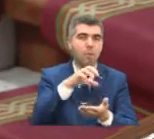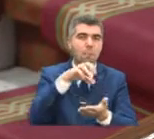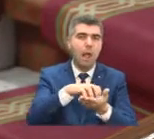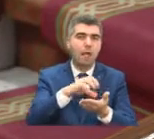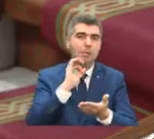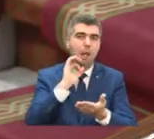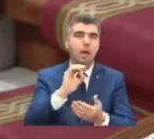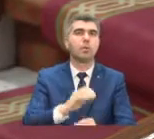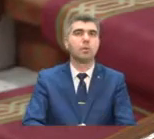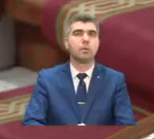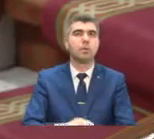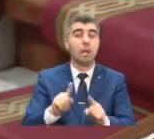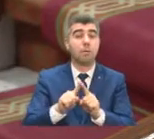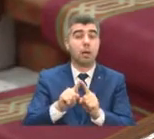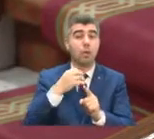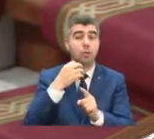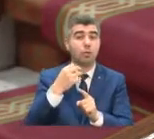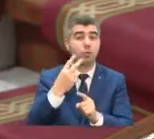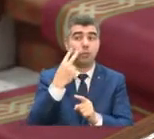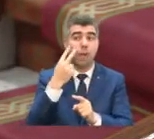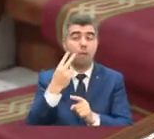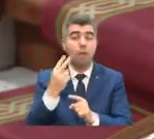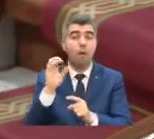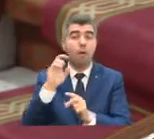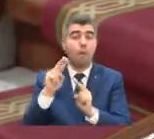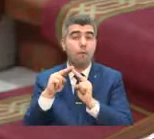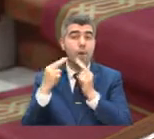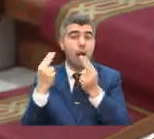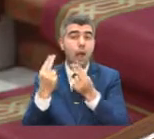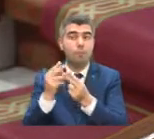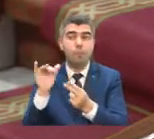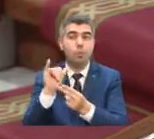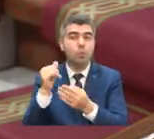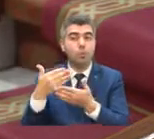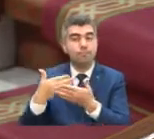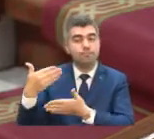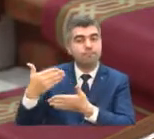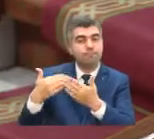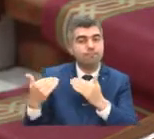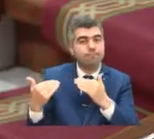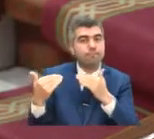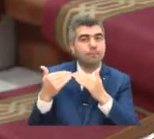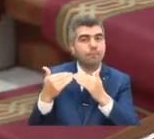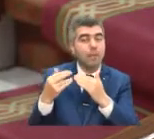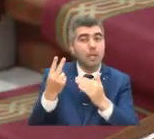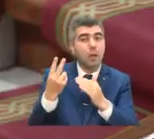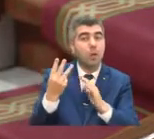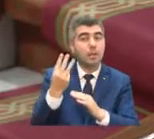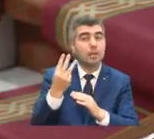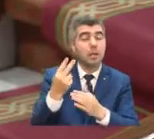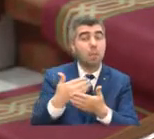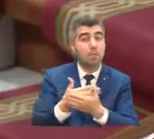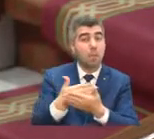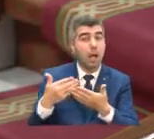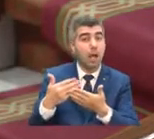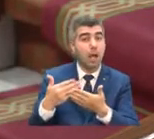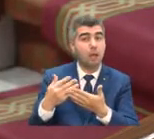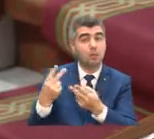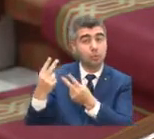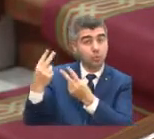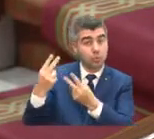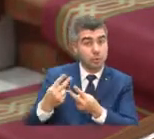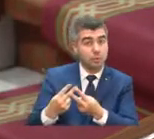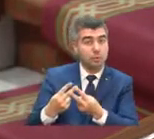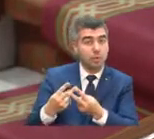هو نشوفوا هاد المستثمرين الأجانب كيفاش كيتعاملوا معنا باش نوصل 32 مليار ديال الاستثمارات